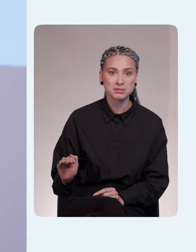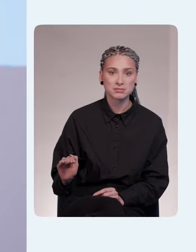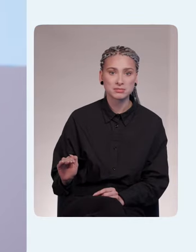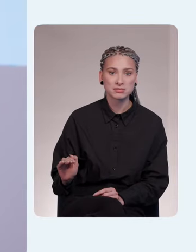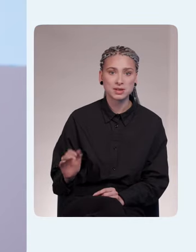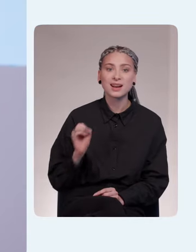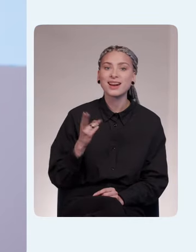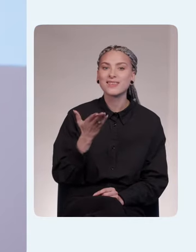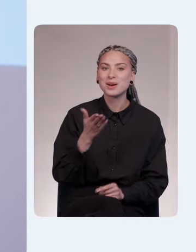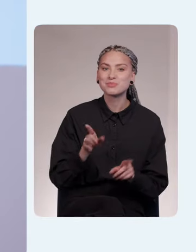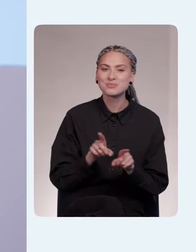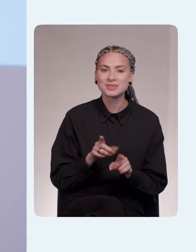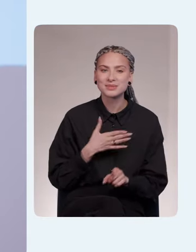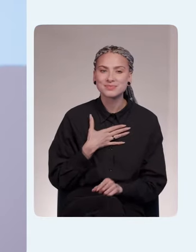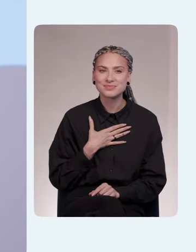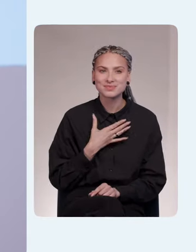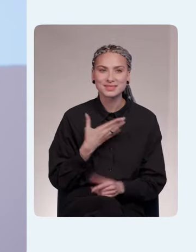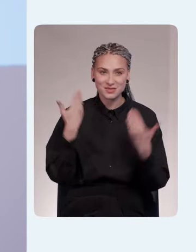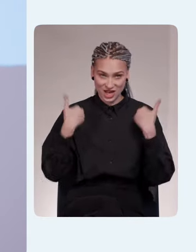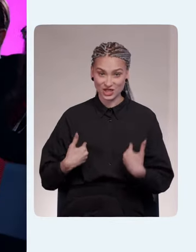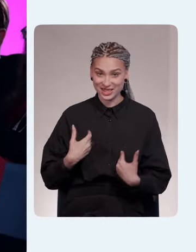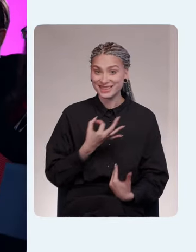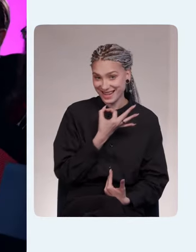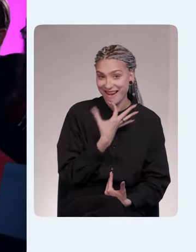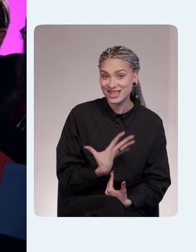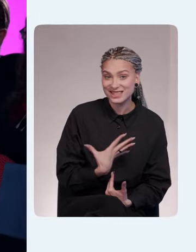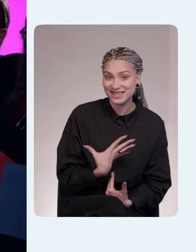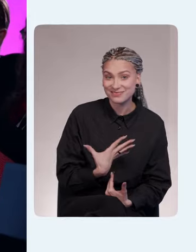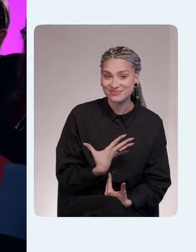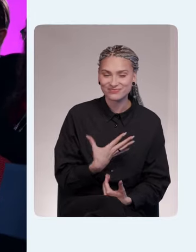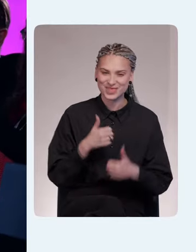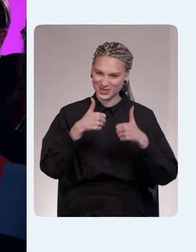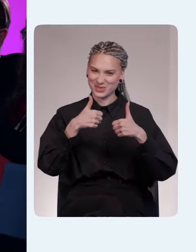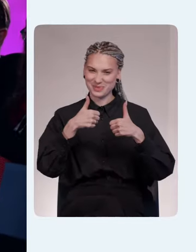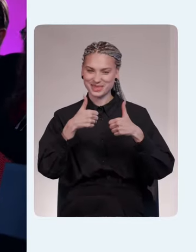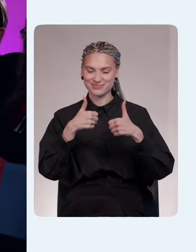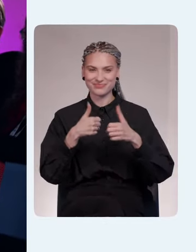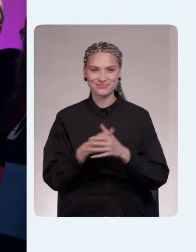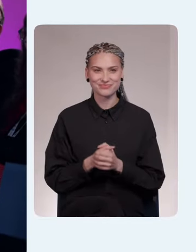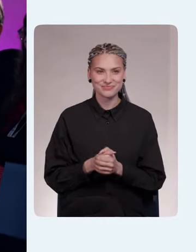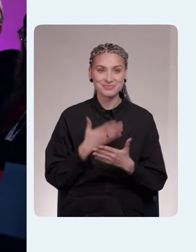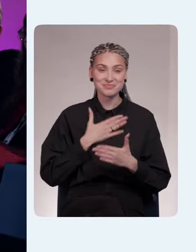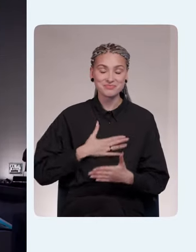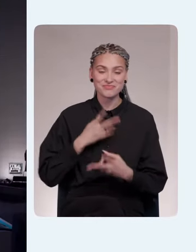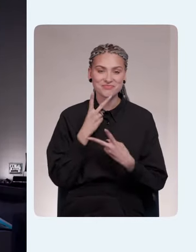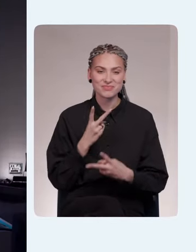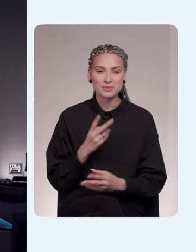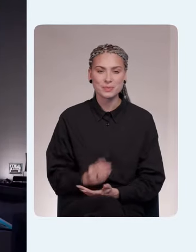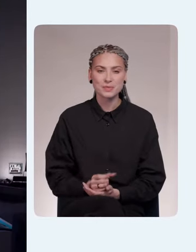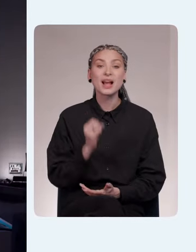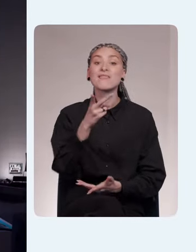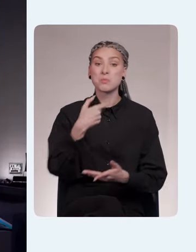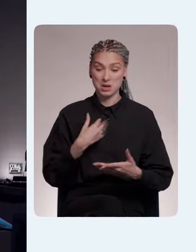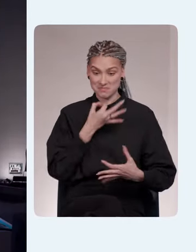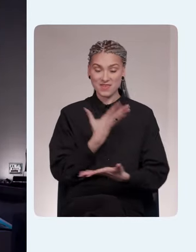Как вам моя внешность? Нравится? Супер, да. Я потрясающе выгляжу. Вообще. Как вам моя